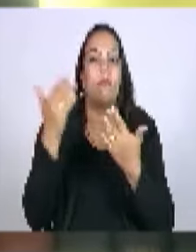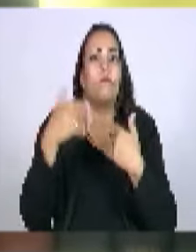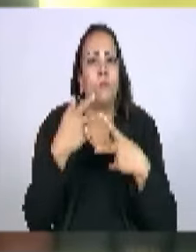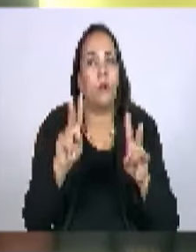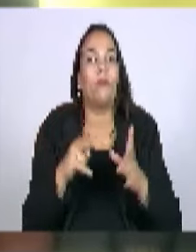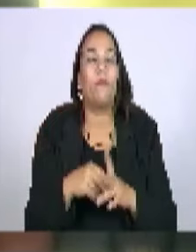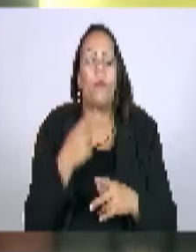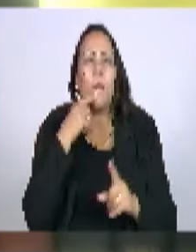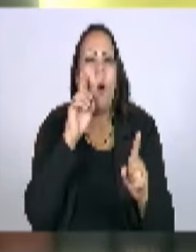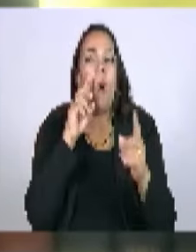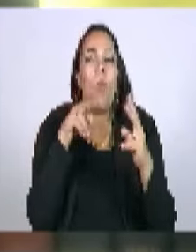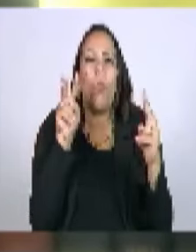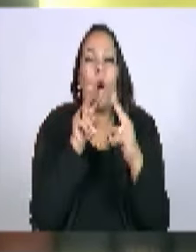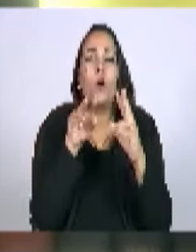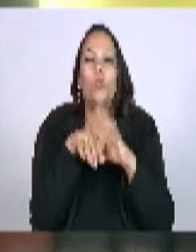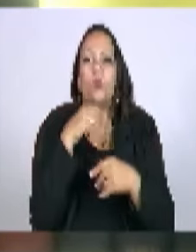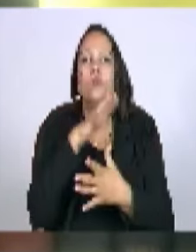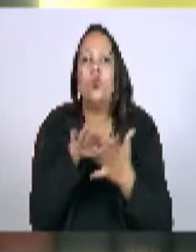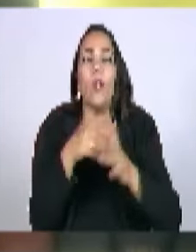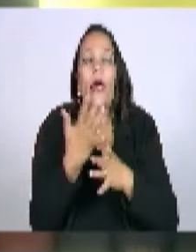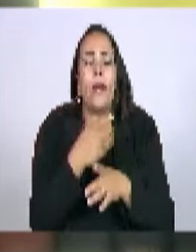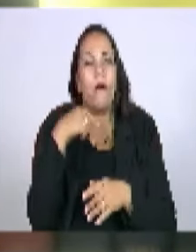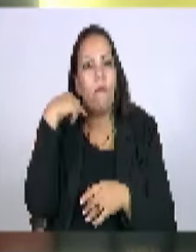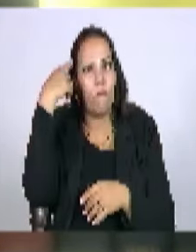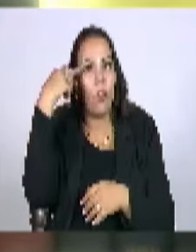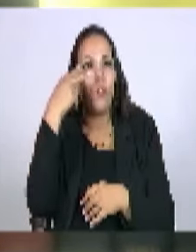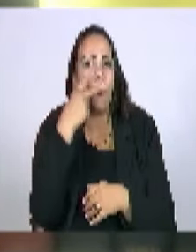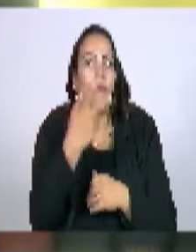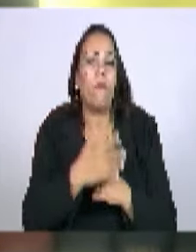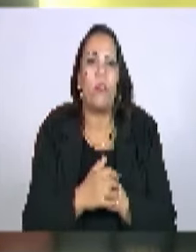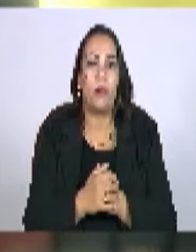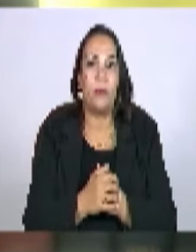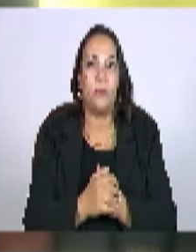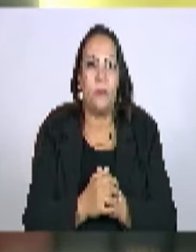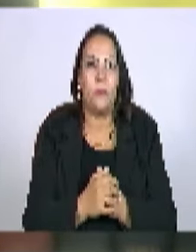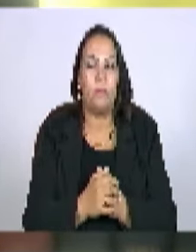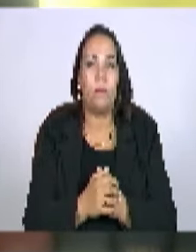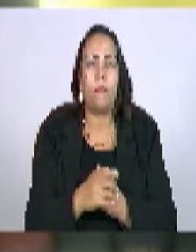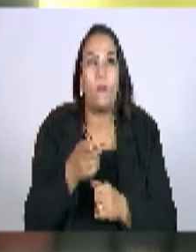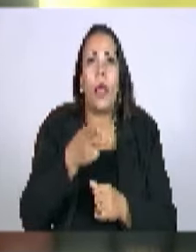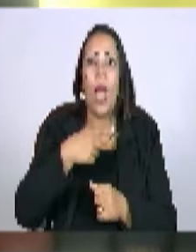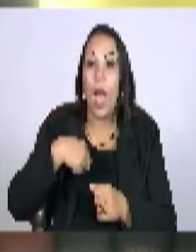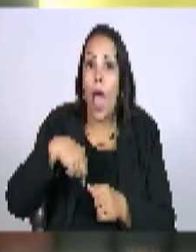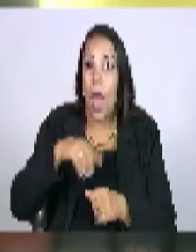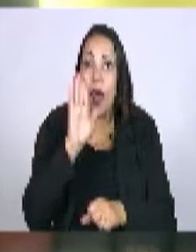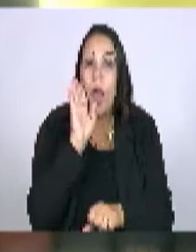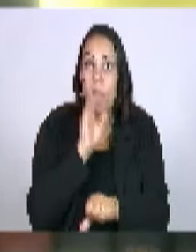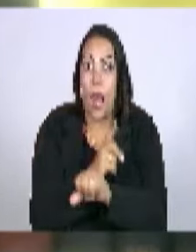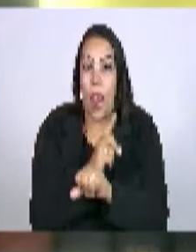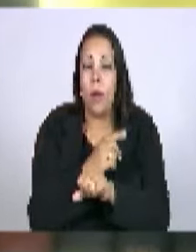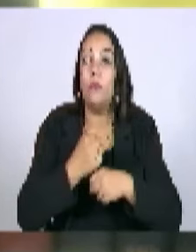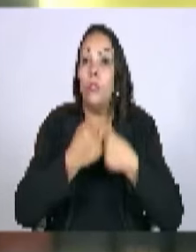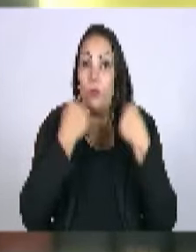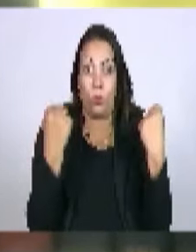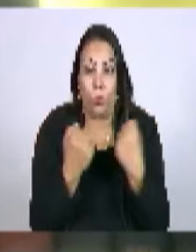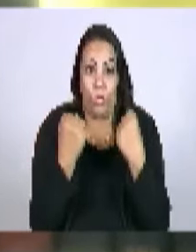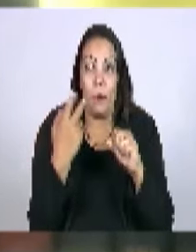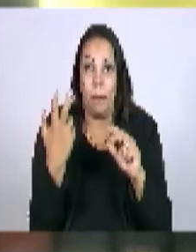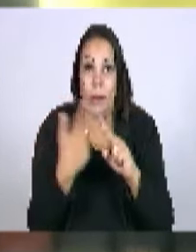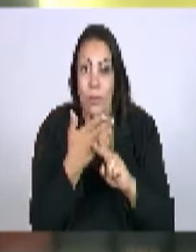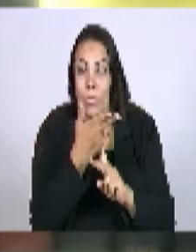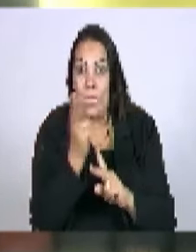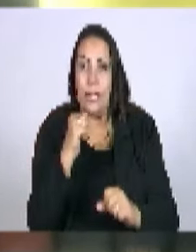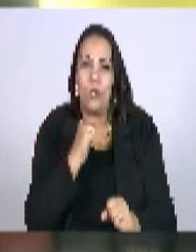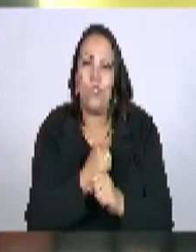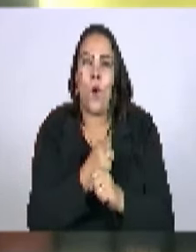طب هيواجه المشكله دي ازاي في وجهات نظر بقى بيقولك احنا نعلم وندرب الناس على بعض الوظائف